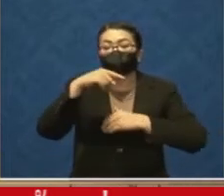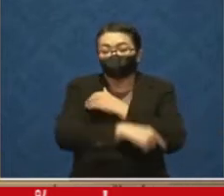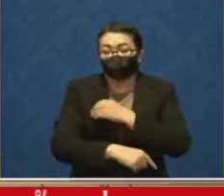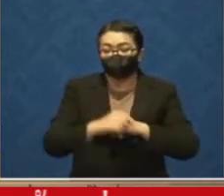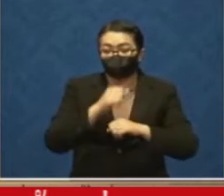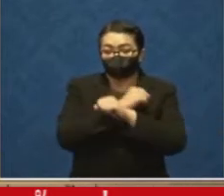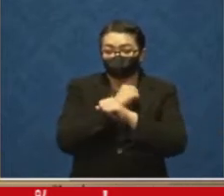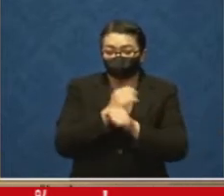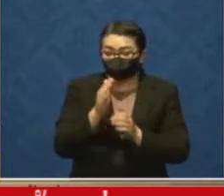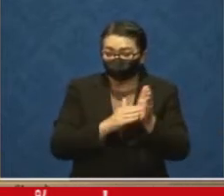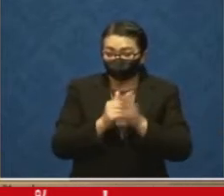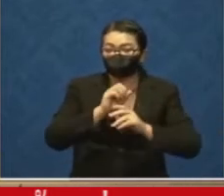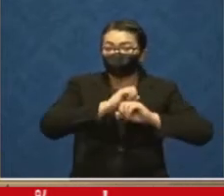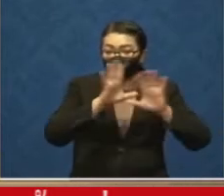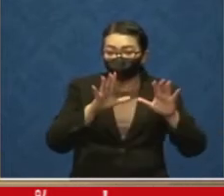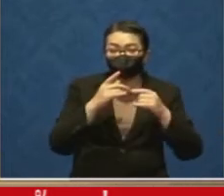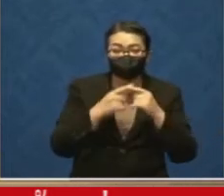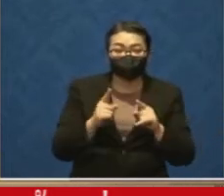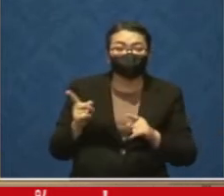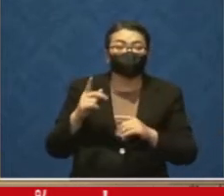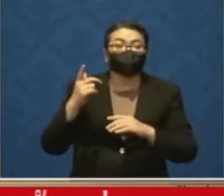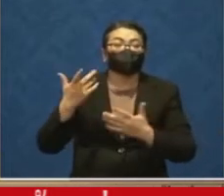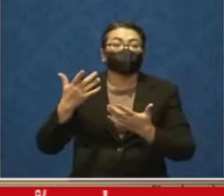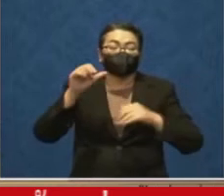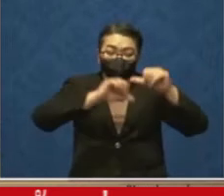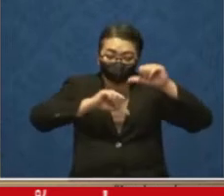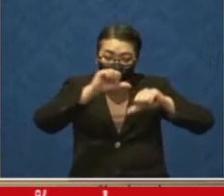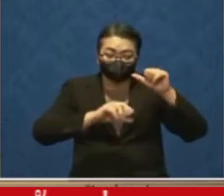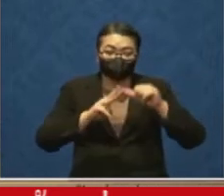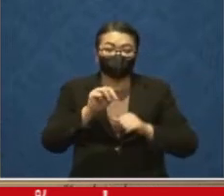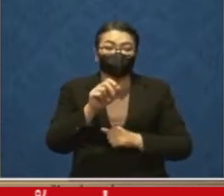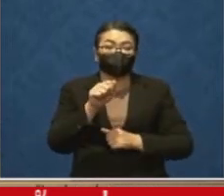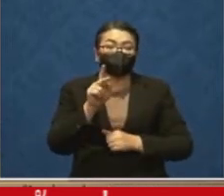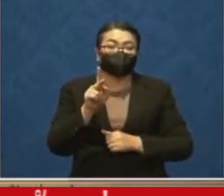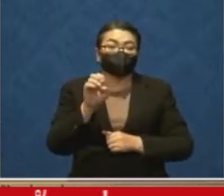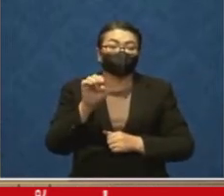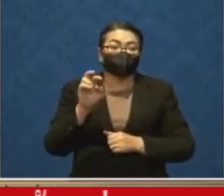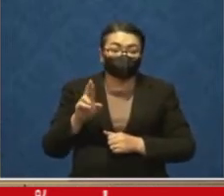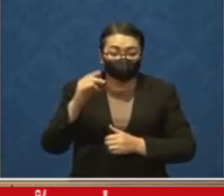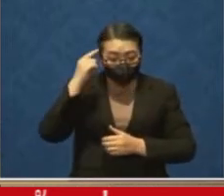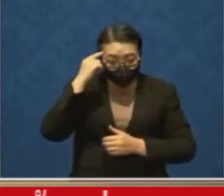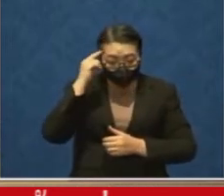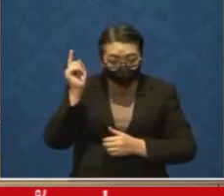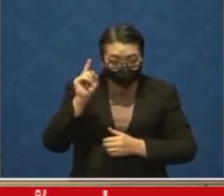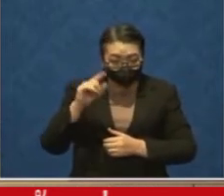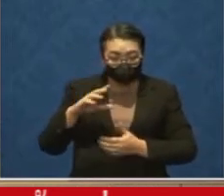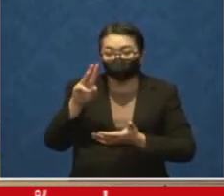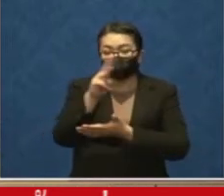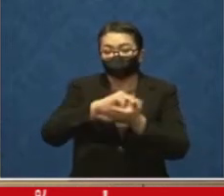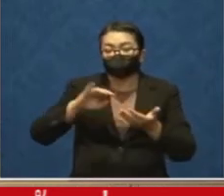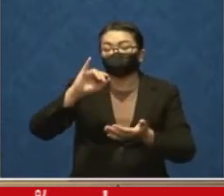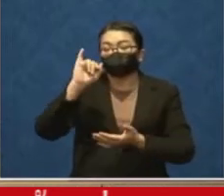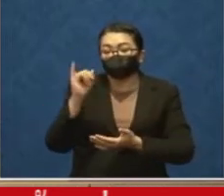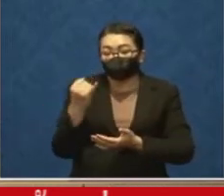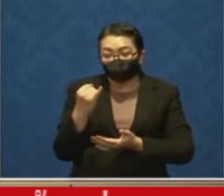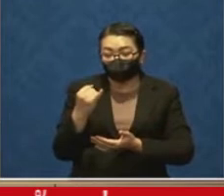ห——น้มันที่จะรวไหแต่ทๆเหนไครับสาร progressive อันนี้เี่ยครับมีการคิดค้นโยจุลาโงกรมหายลย ได้มีก